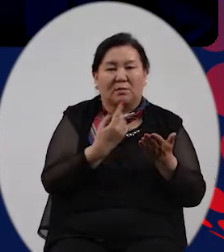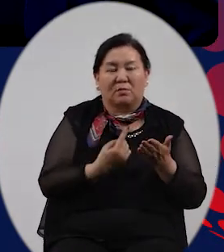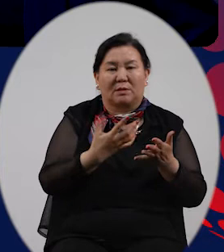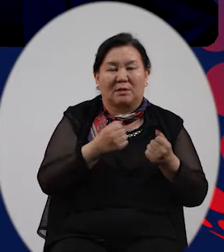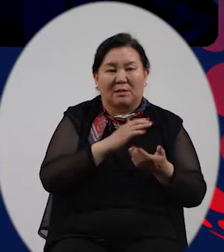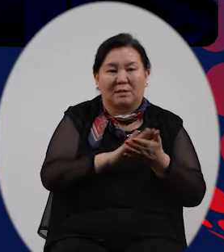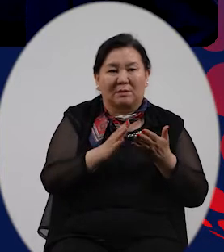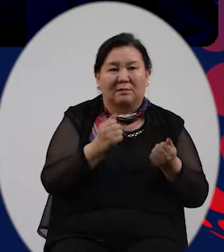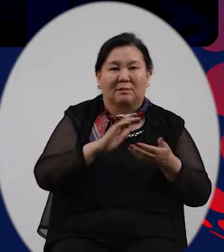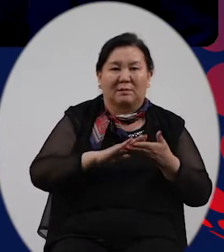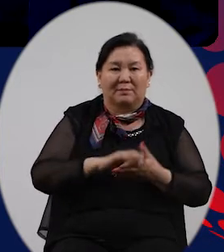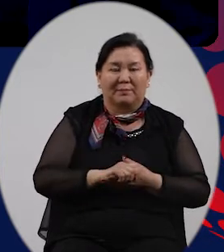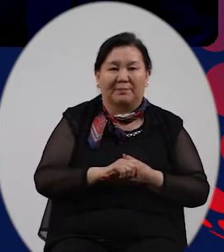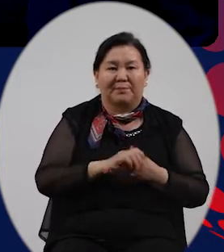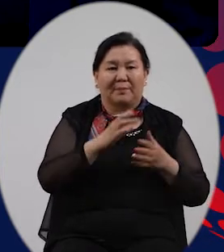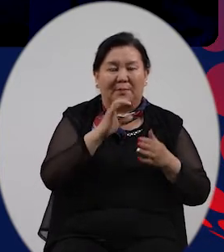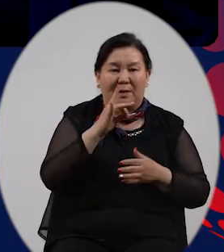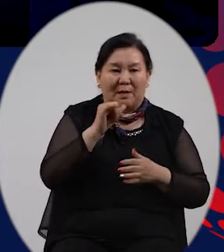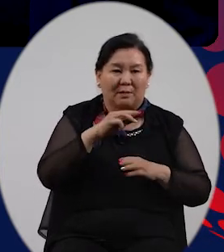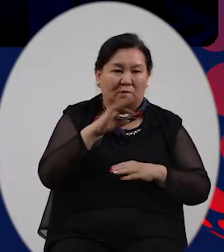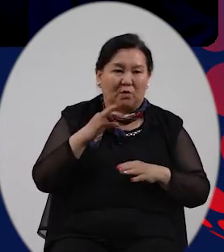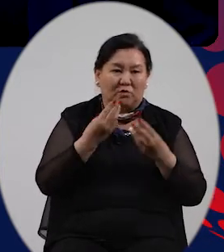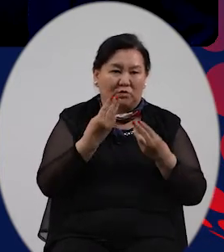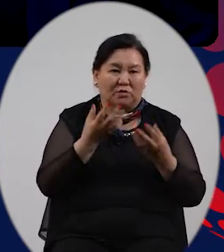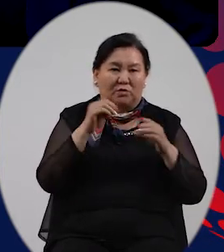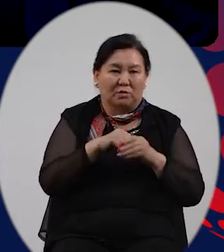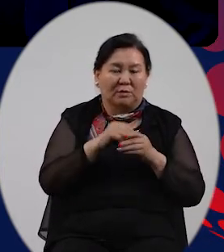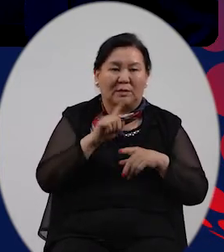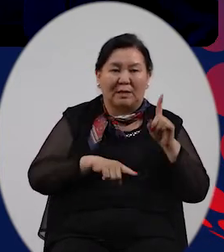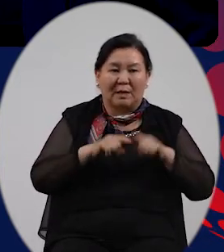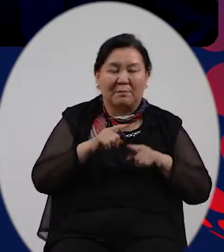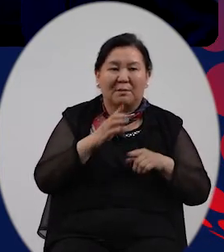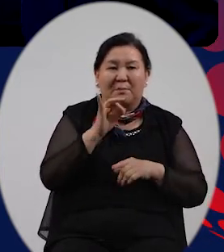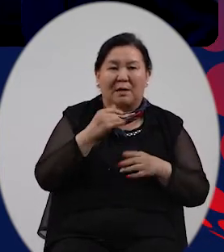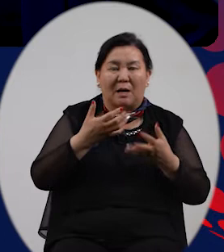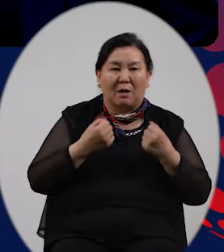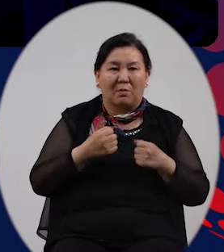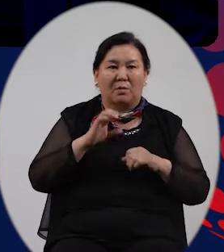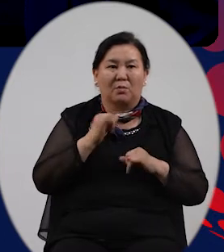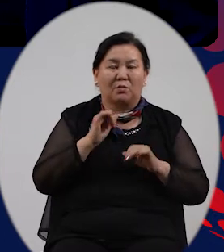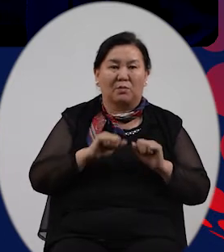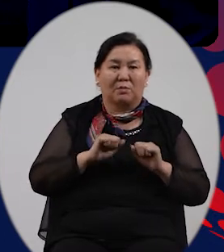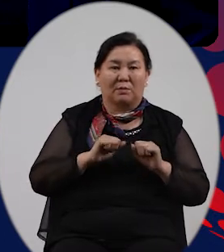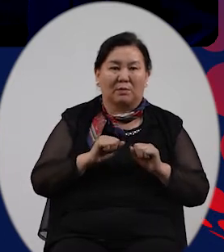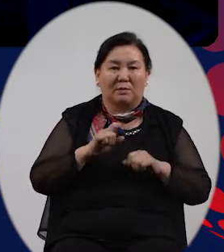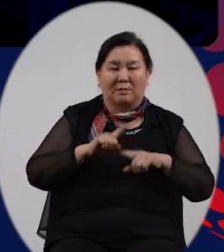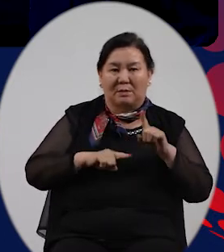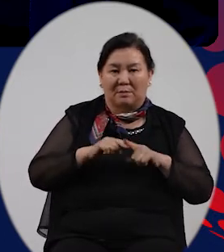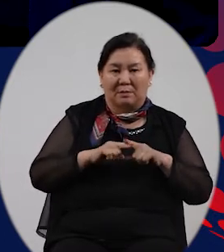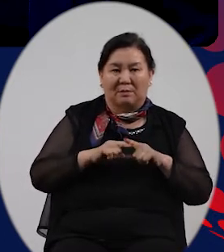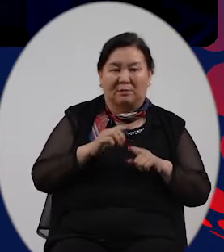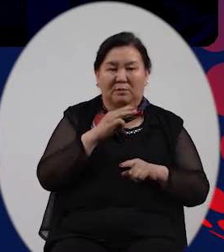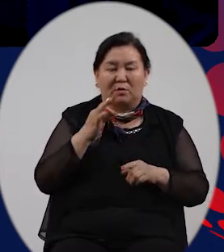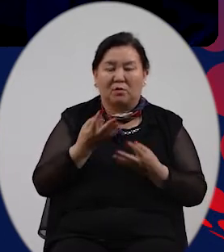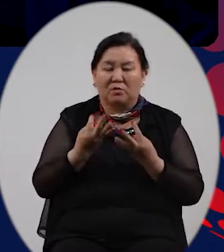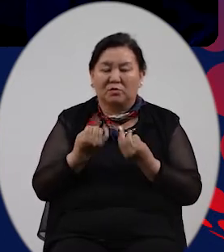талаар орж ирнэ гэсэн үг. За барааны тоо хэмжээ орж ирнэ. Ямар нэг төрлийн бараа байгаа вэ гэдэг талаар орсон бол ямар тоо хэмжээтэй